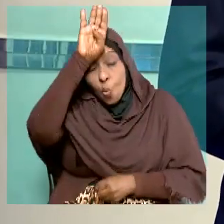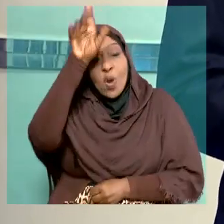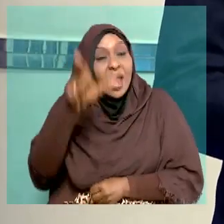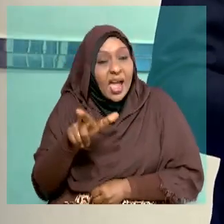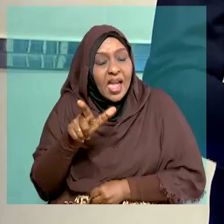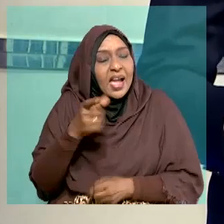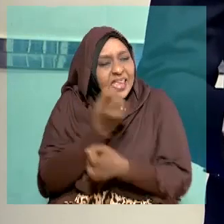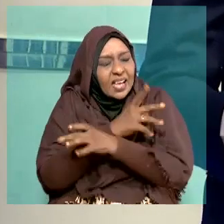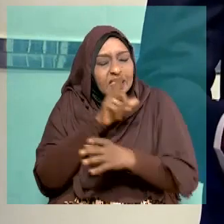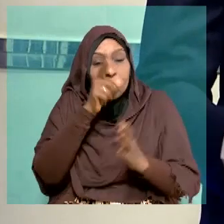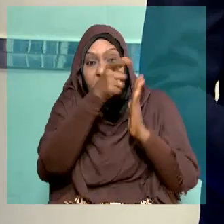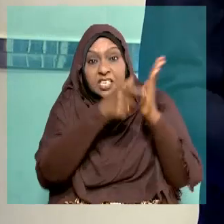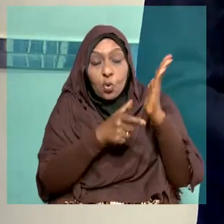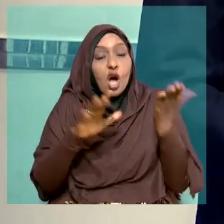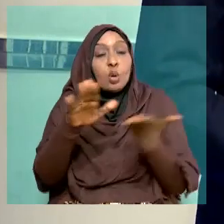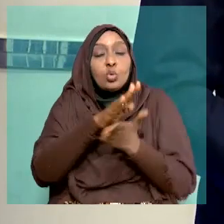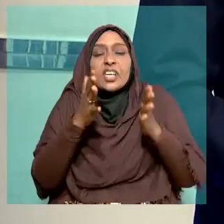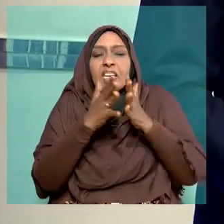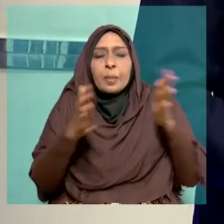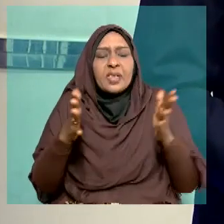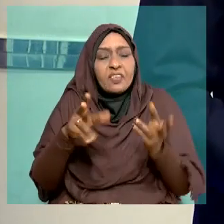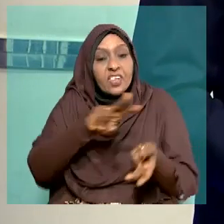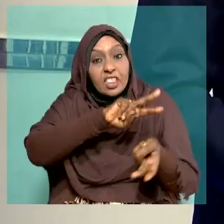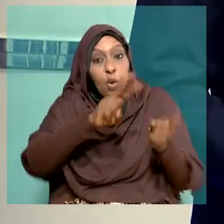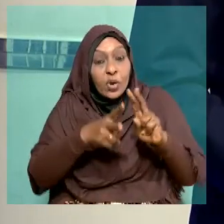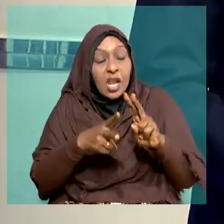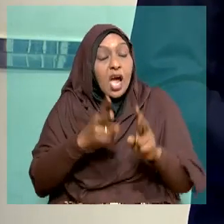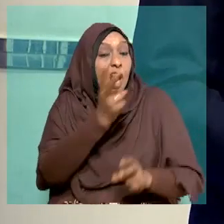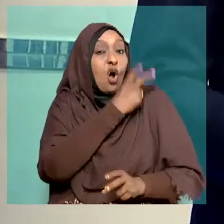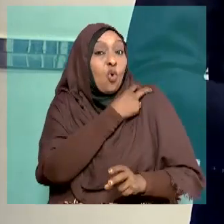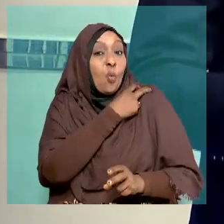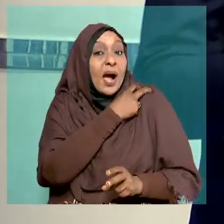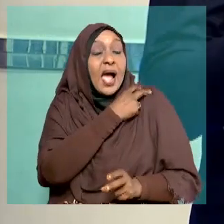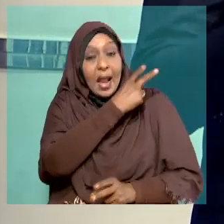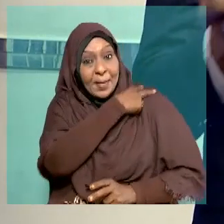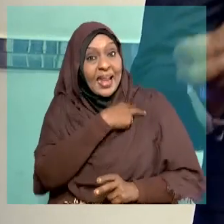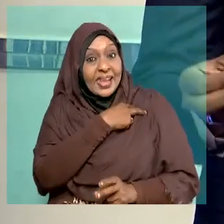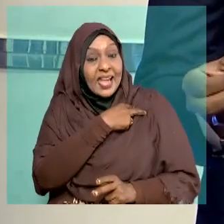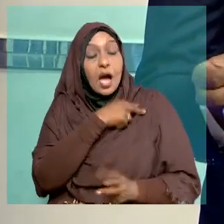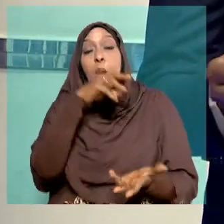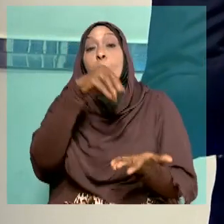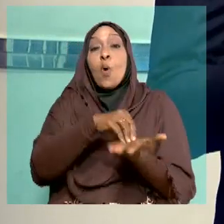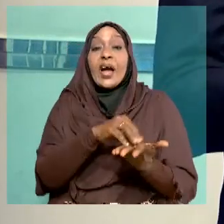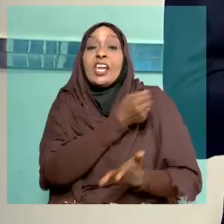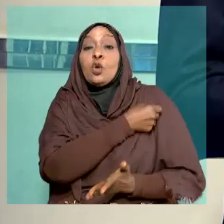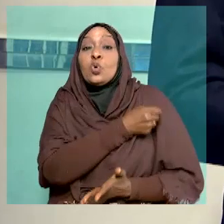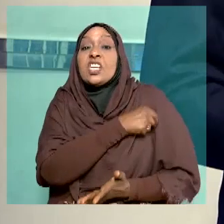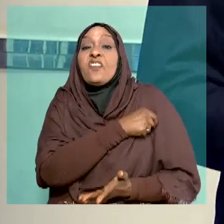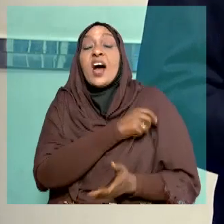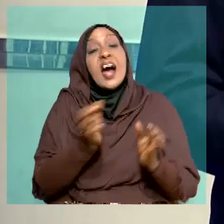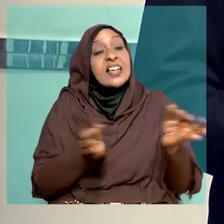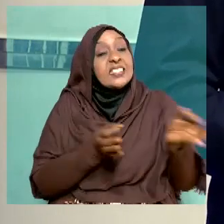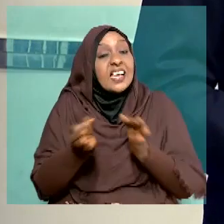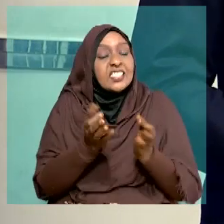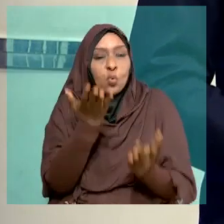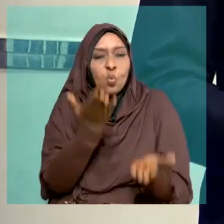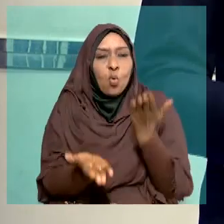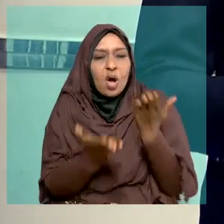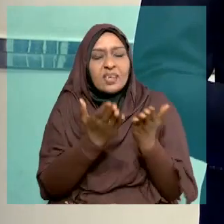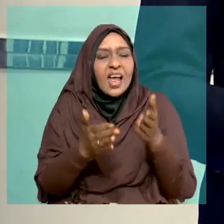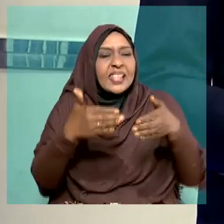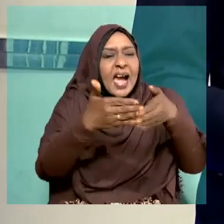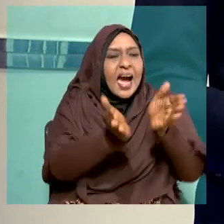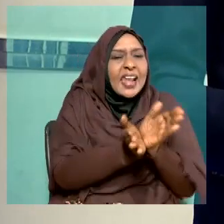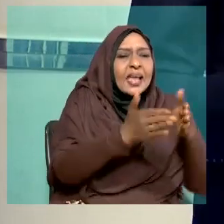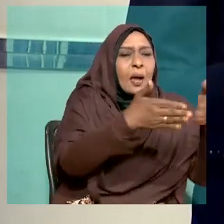بالقول: المعضلة الأبرز في تحويل الحكم المحلي إلى مواقع للتوظيف السياسي والموازنات القبلية